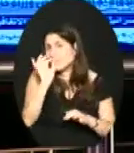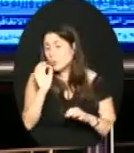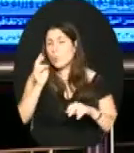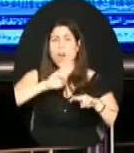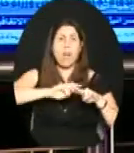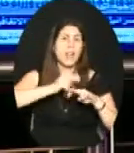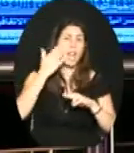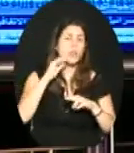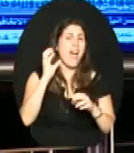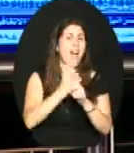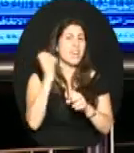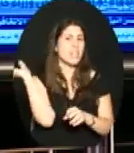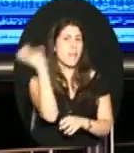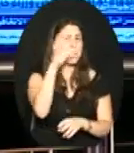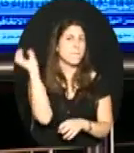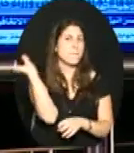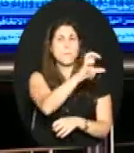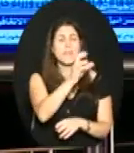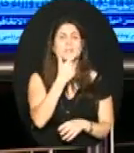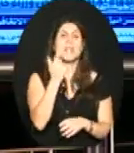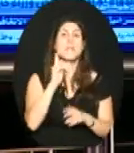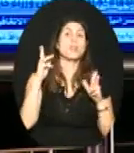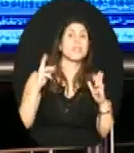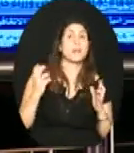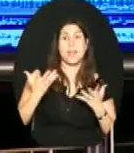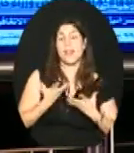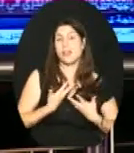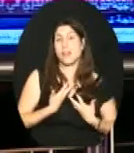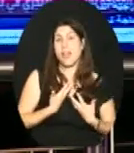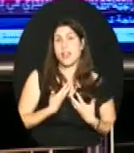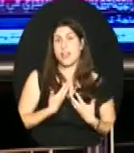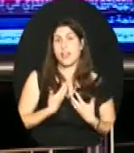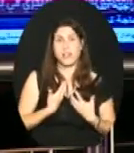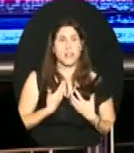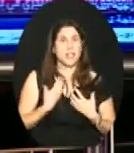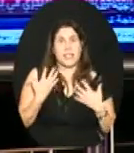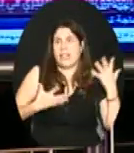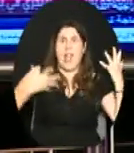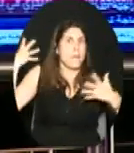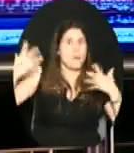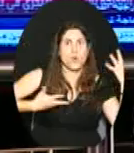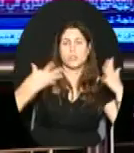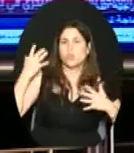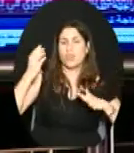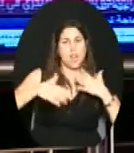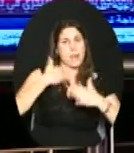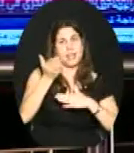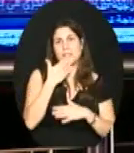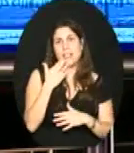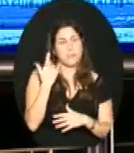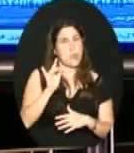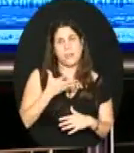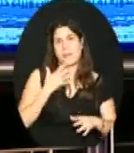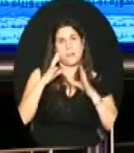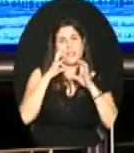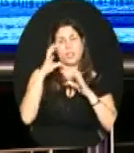היו יידויי אבנים. זאת אומרת, למי שמצפה לקבל את ההתלהמות של המהלכים הישראלים, הוא לא מקבל אותה